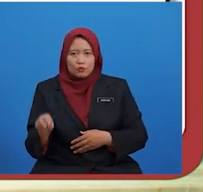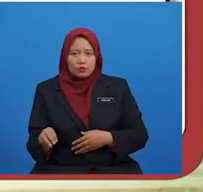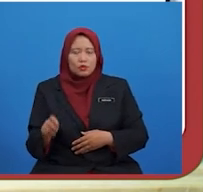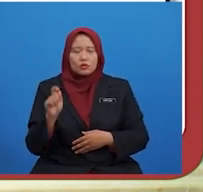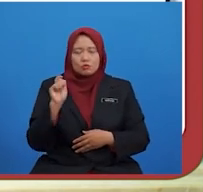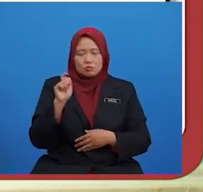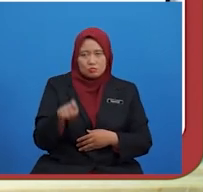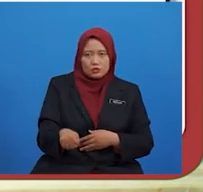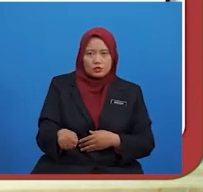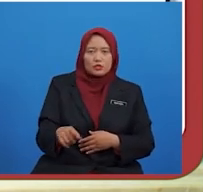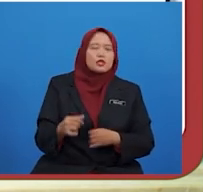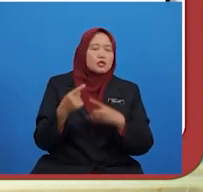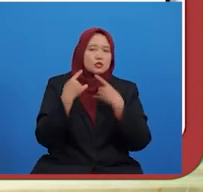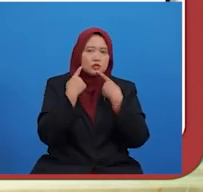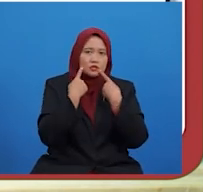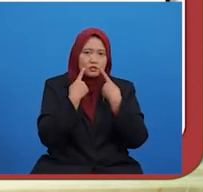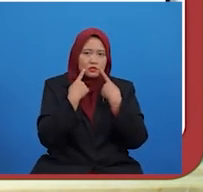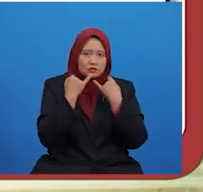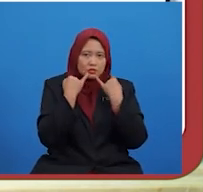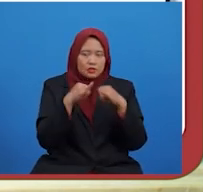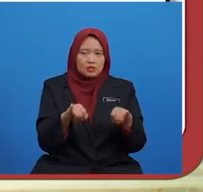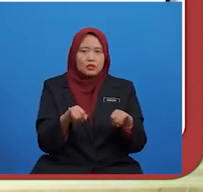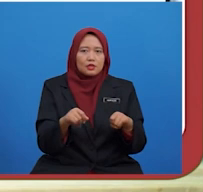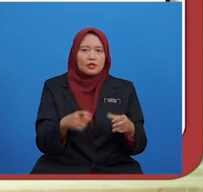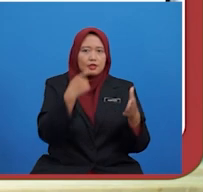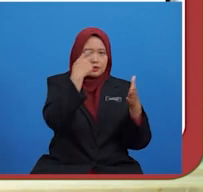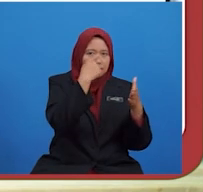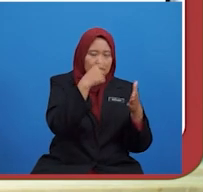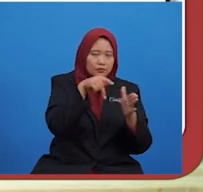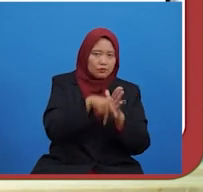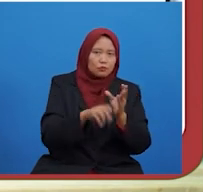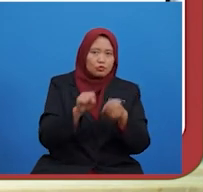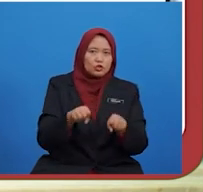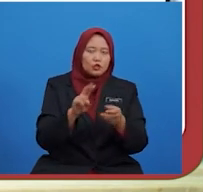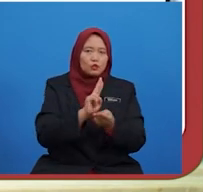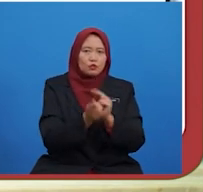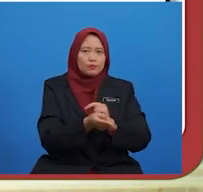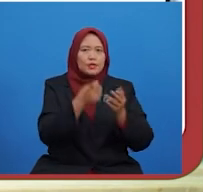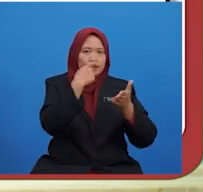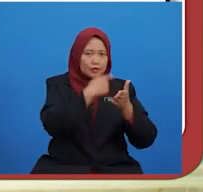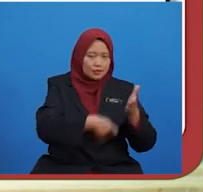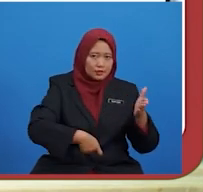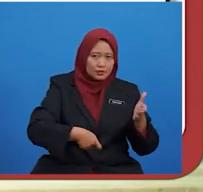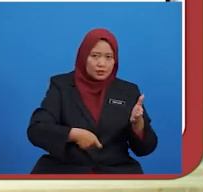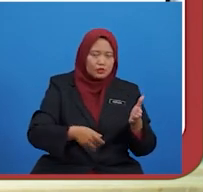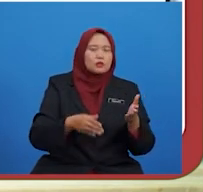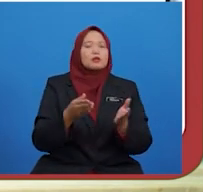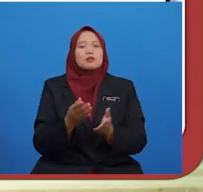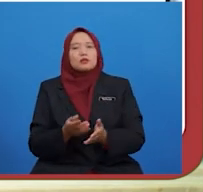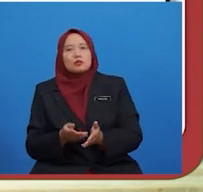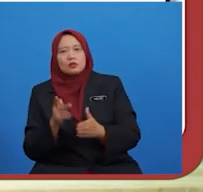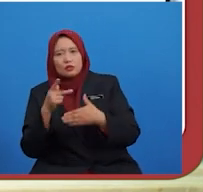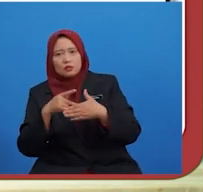dikehendaki mengisytiharkan pemboleh ubah harga terlebih dahulu. Kemudian, umpukkan